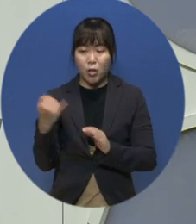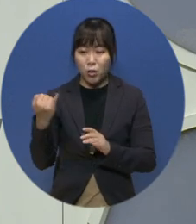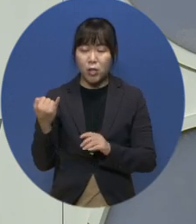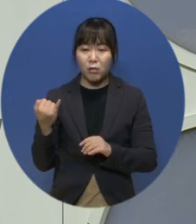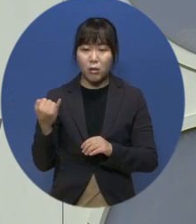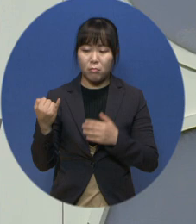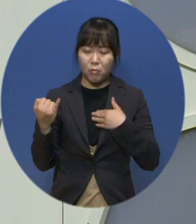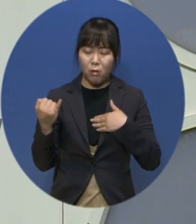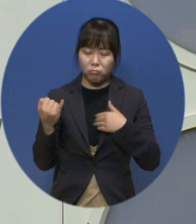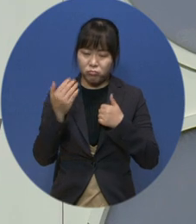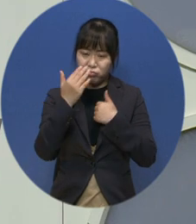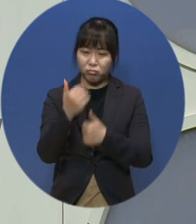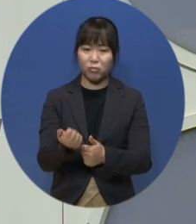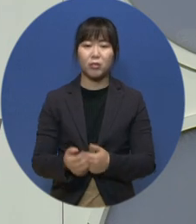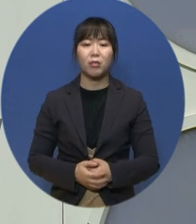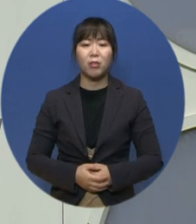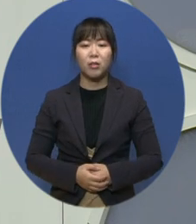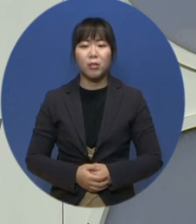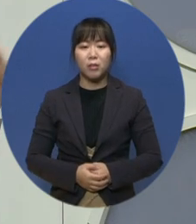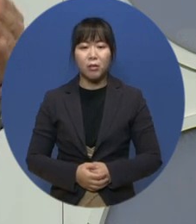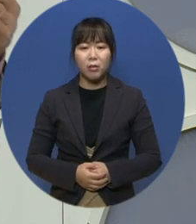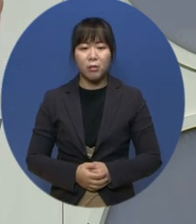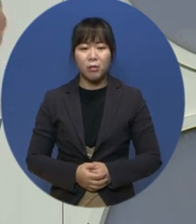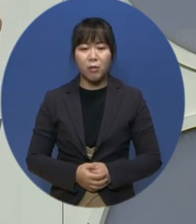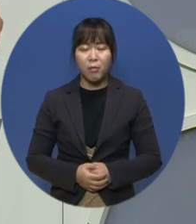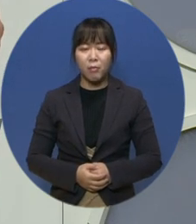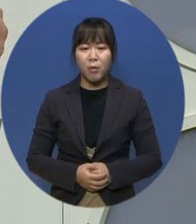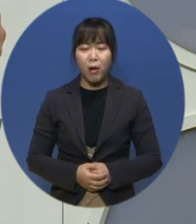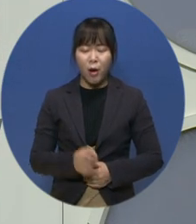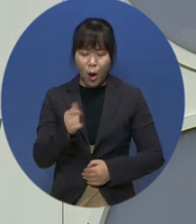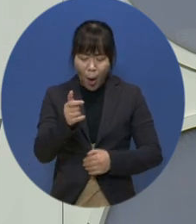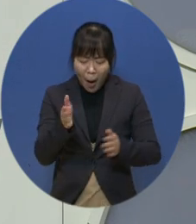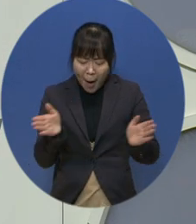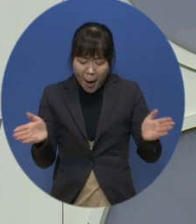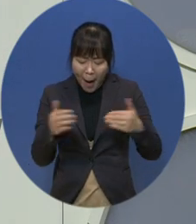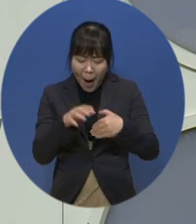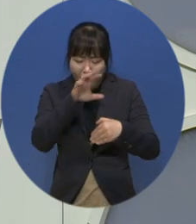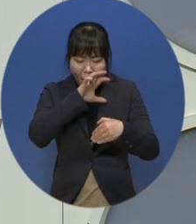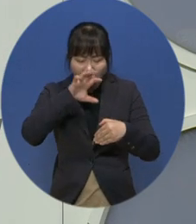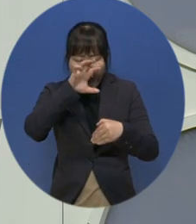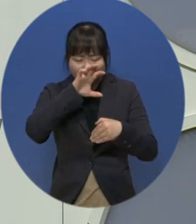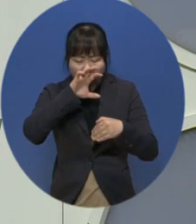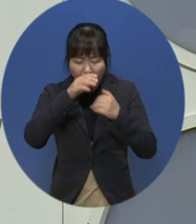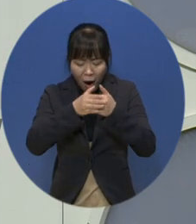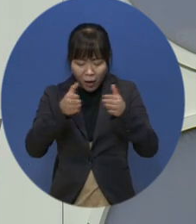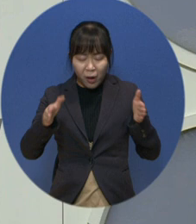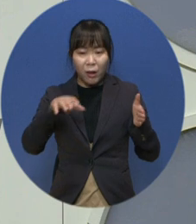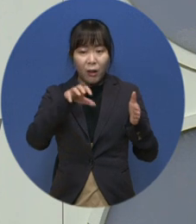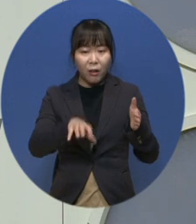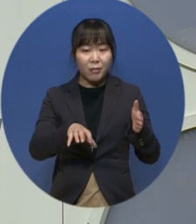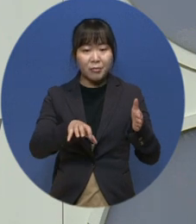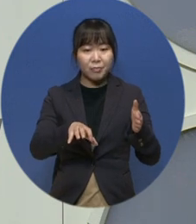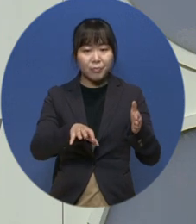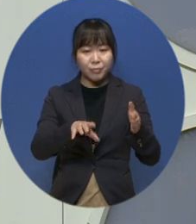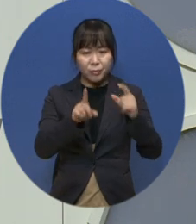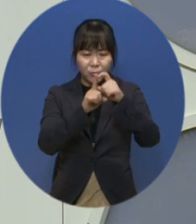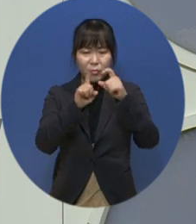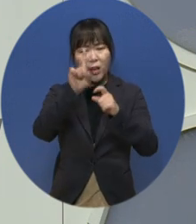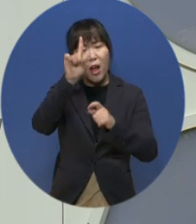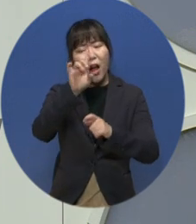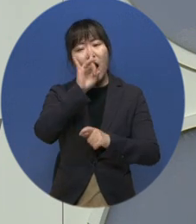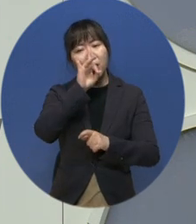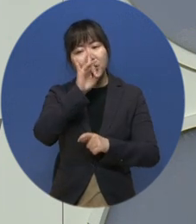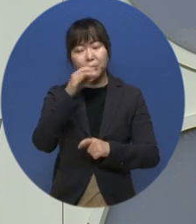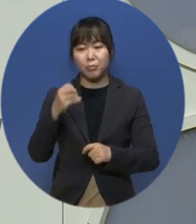저를 부르더라고요. 그랬더니 이제 조그만 연습실에서 한 단어가 안 된다는 거죠.